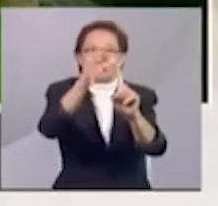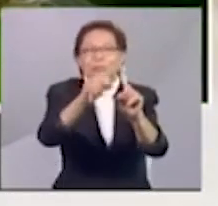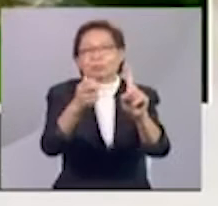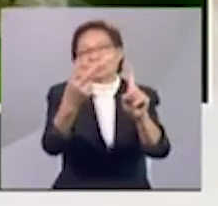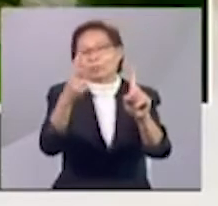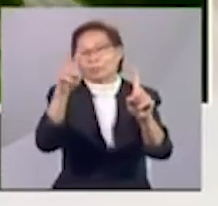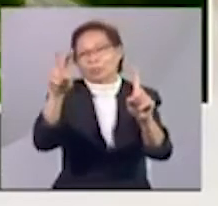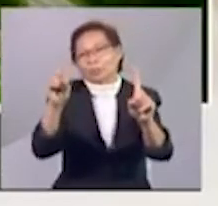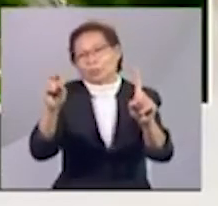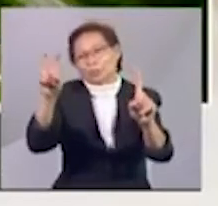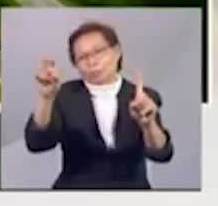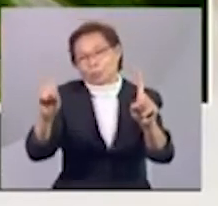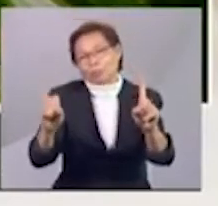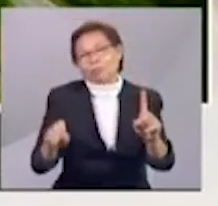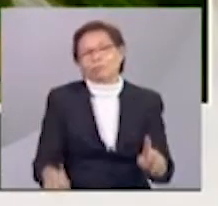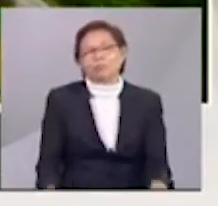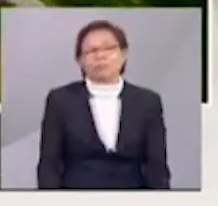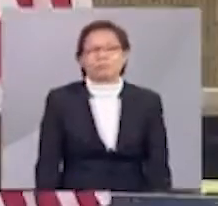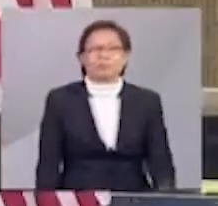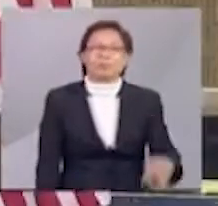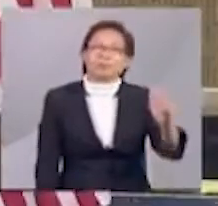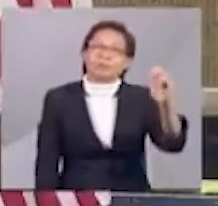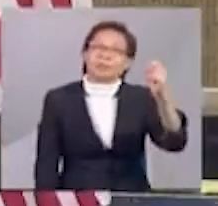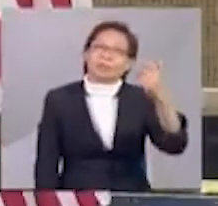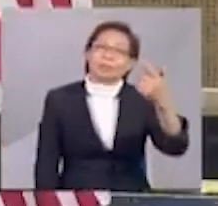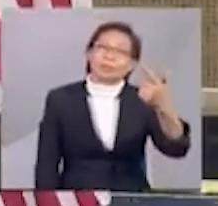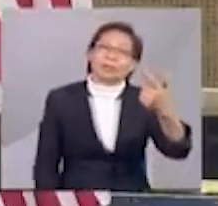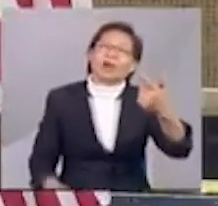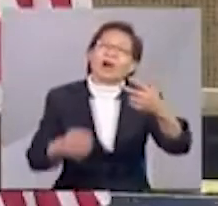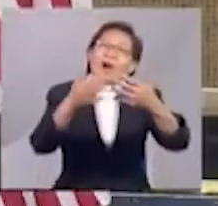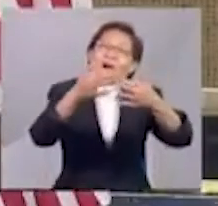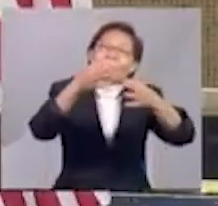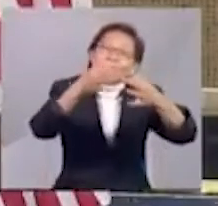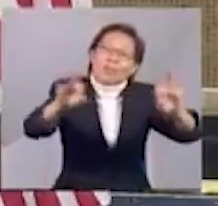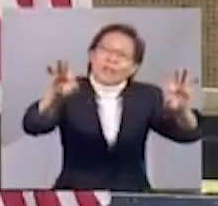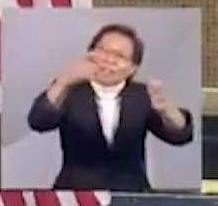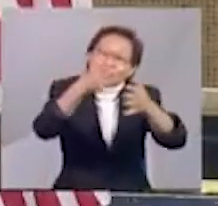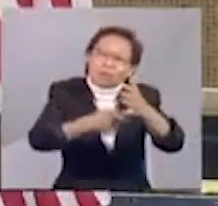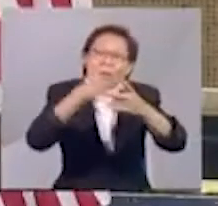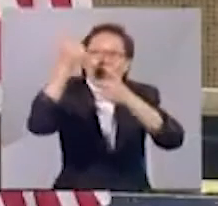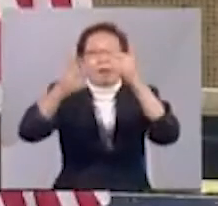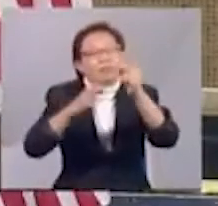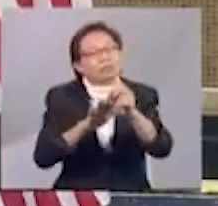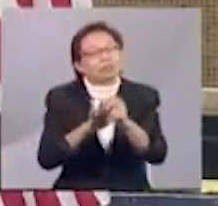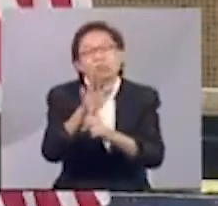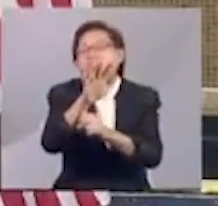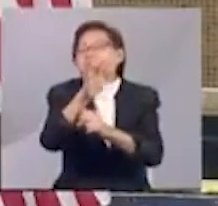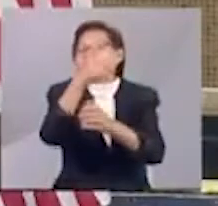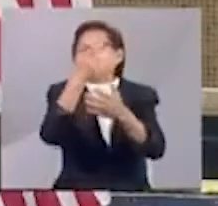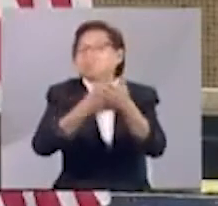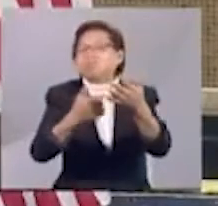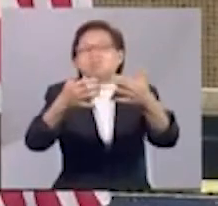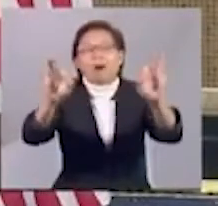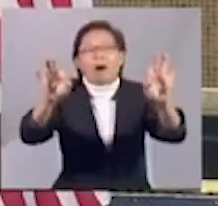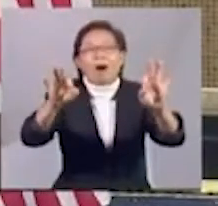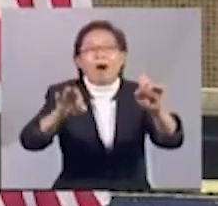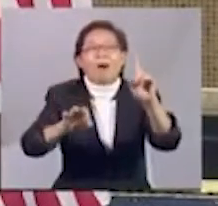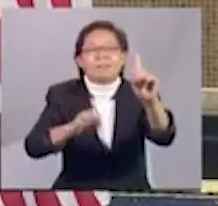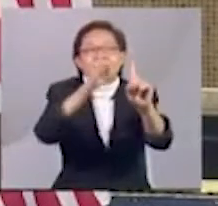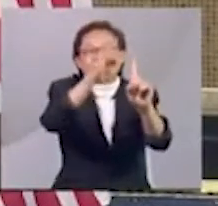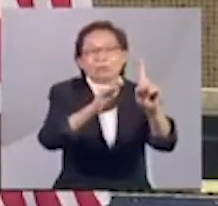31-12-2012 kedua mengecualikan Cukai plancungan sepenuhnya bagi tempo